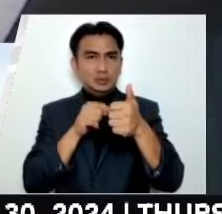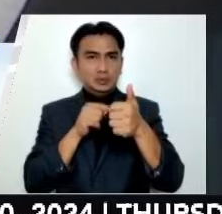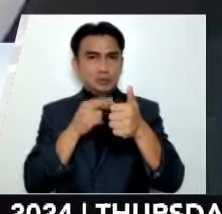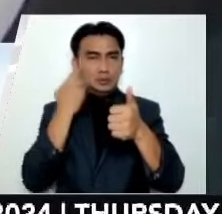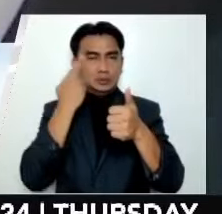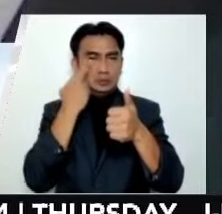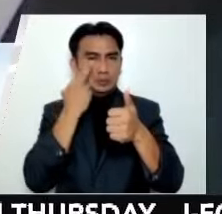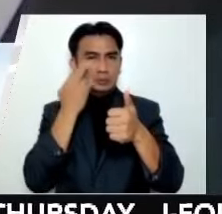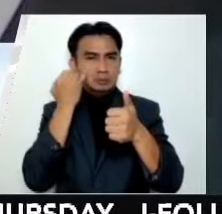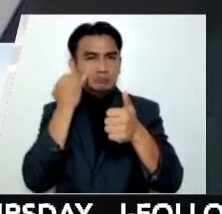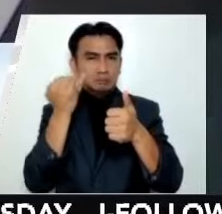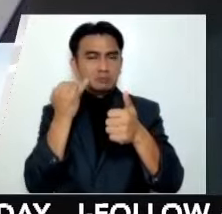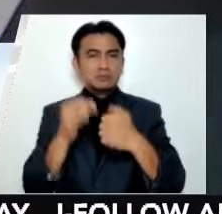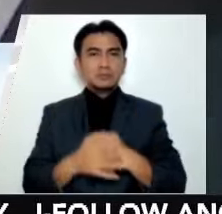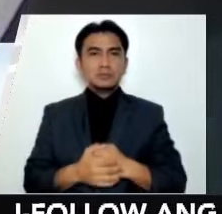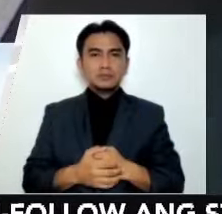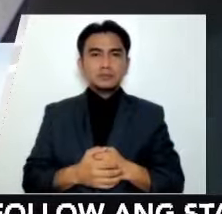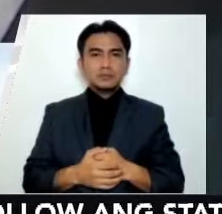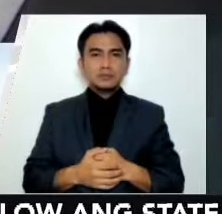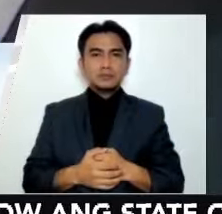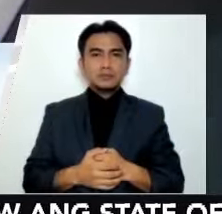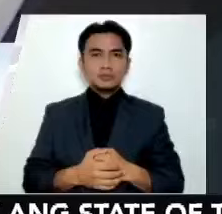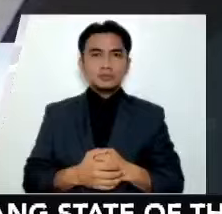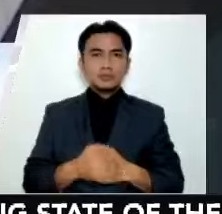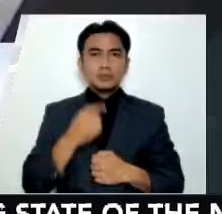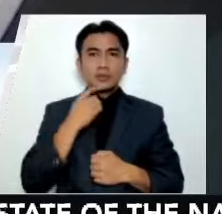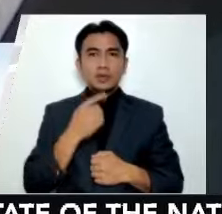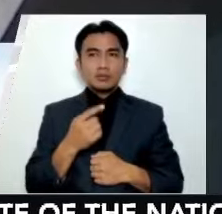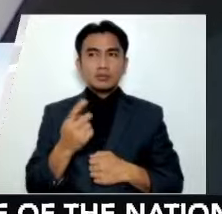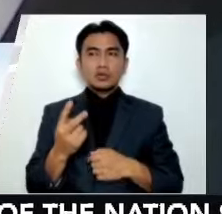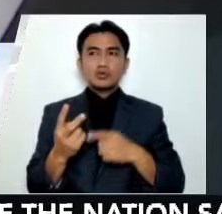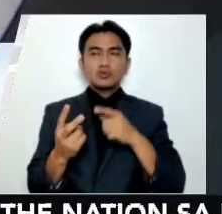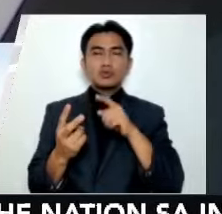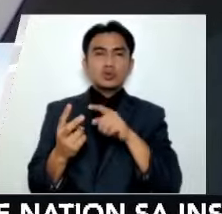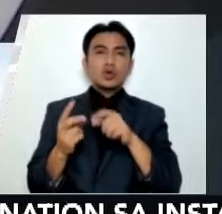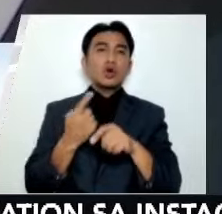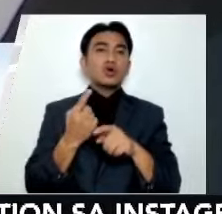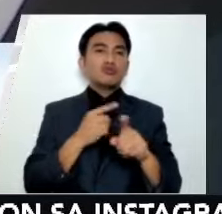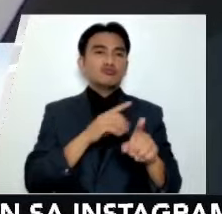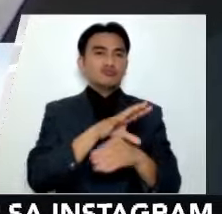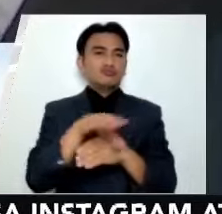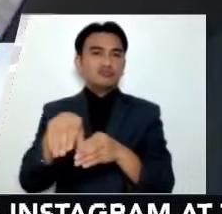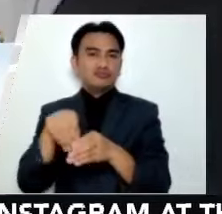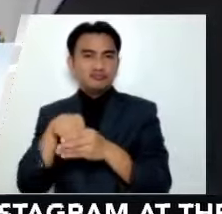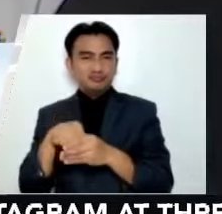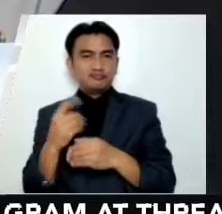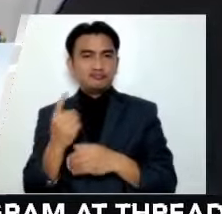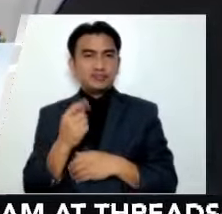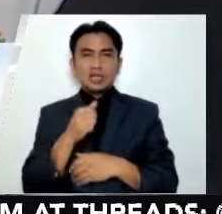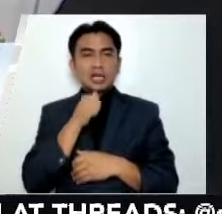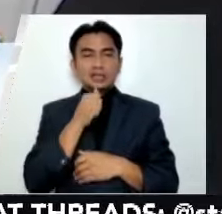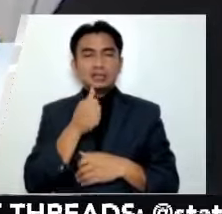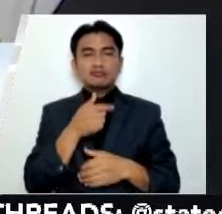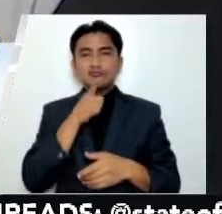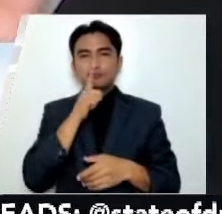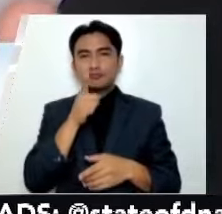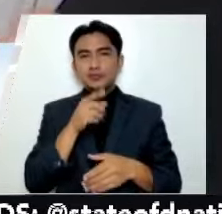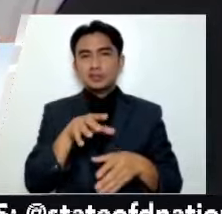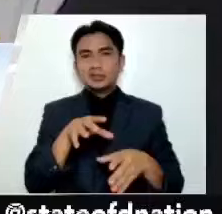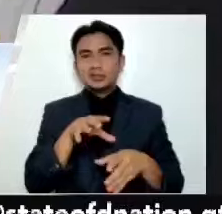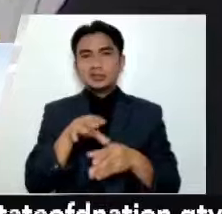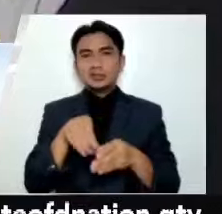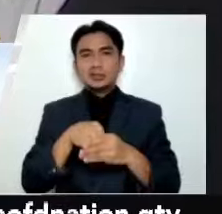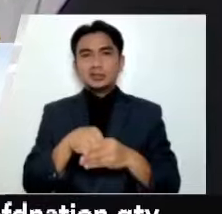na yung isa, so dinamay ko lang po yun, yung Bik-Bik. Ituturo ko daw po si